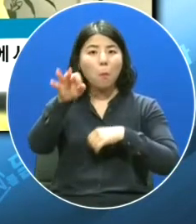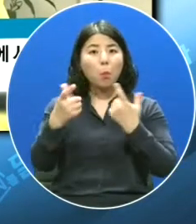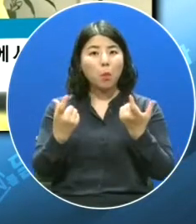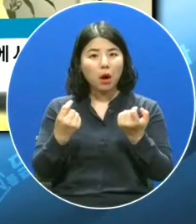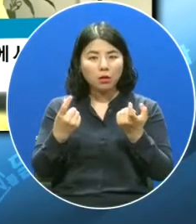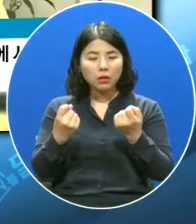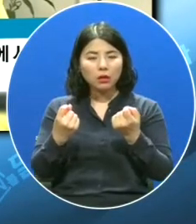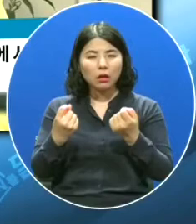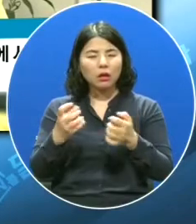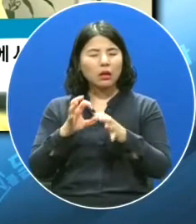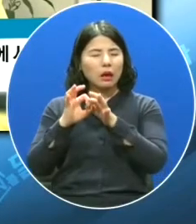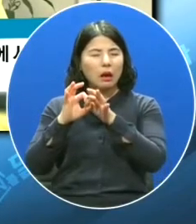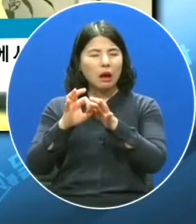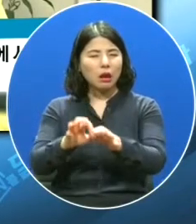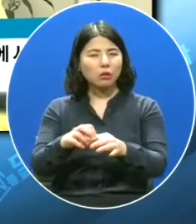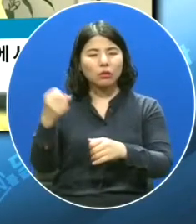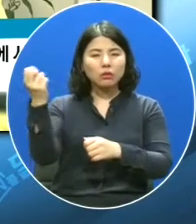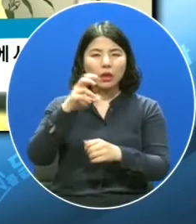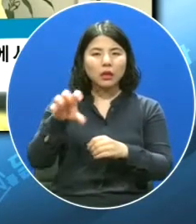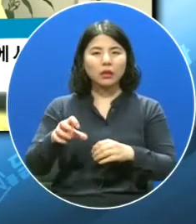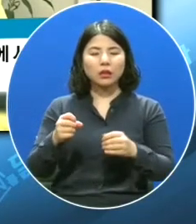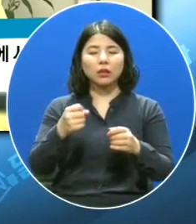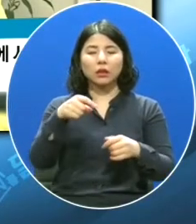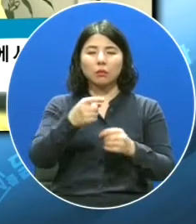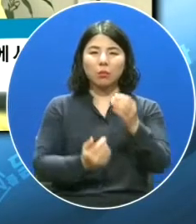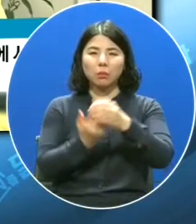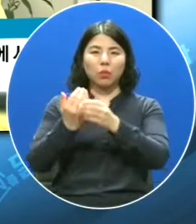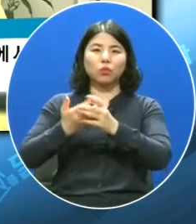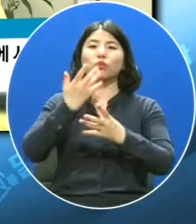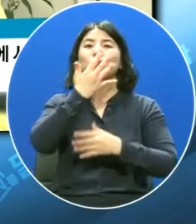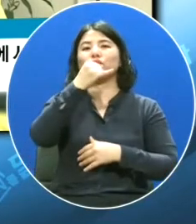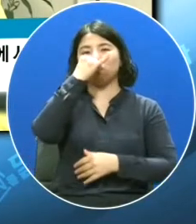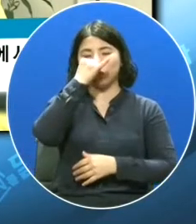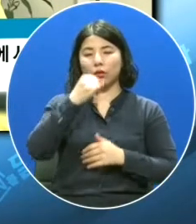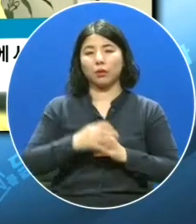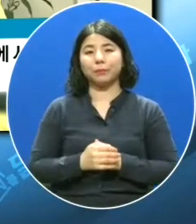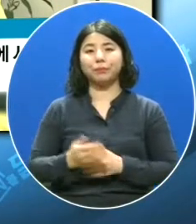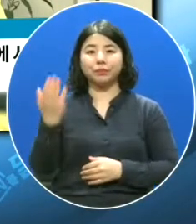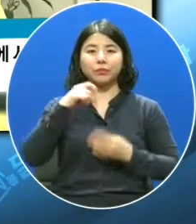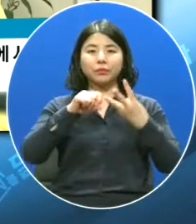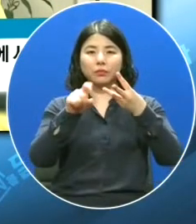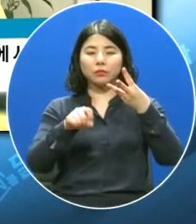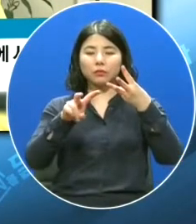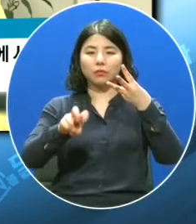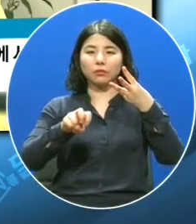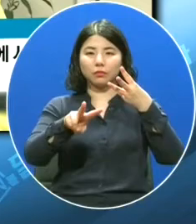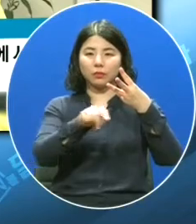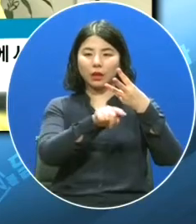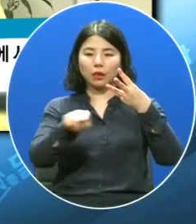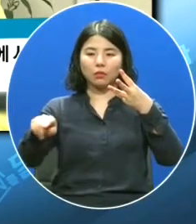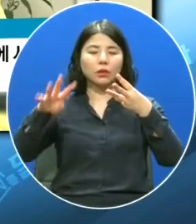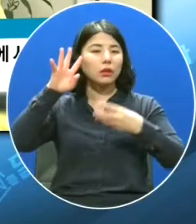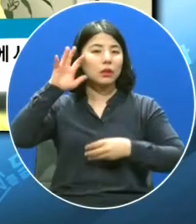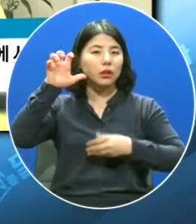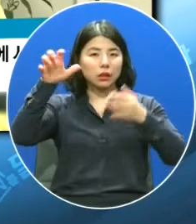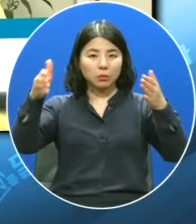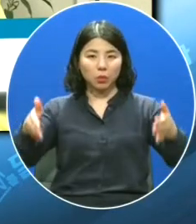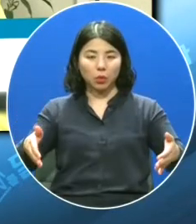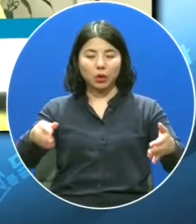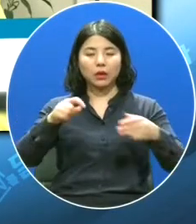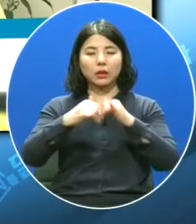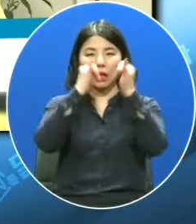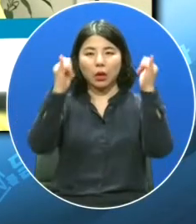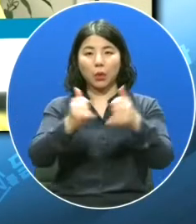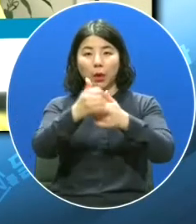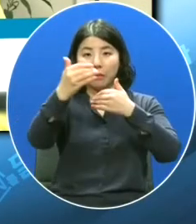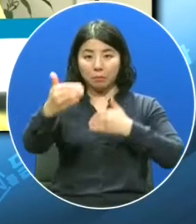수 있듯이 여전히 재유행에 대한 위험성은 존재합니다. 지난 3월 22일부터 45일간